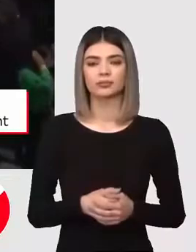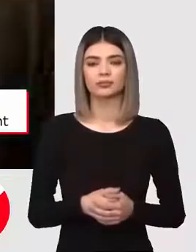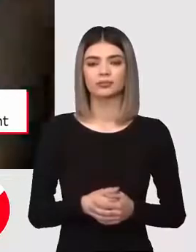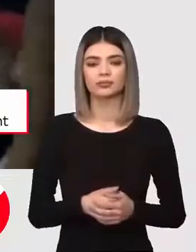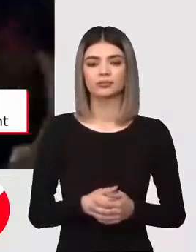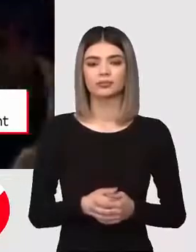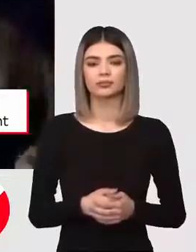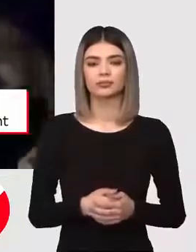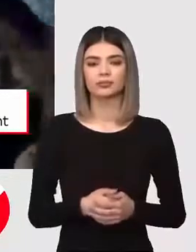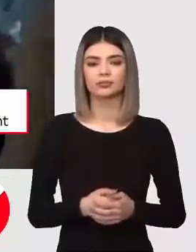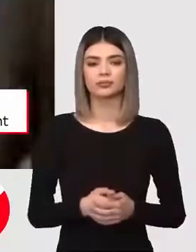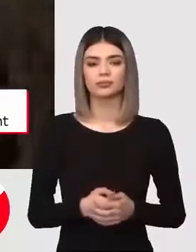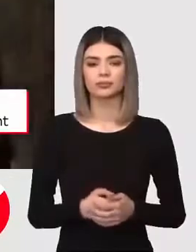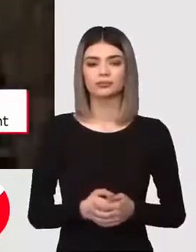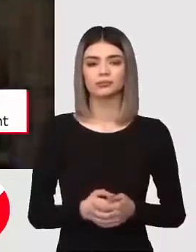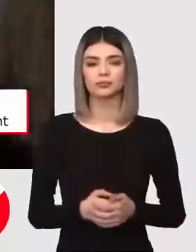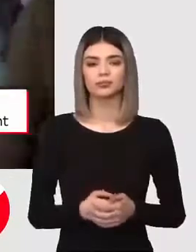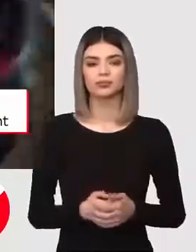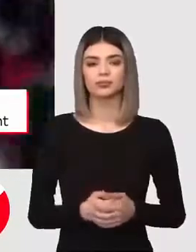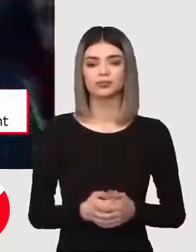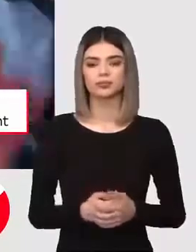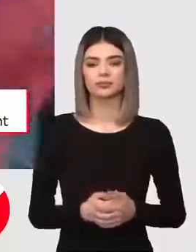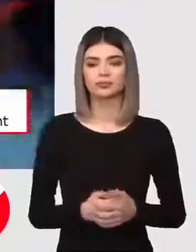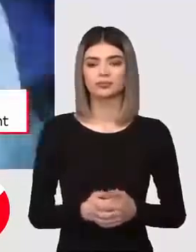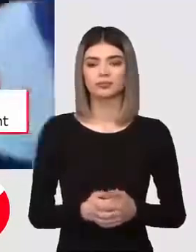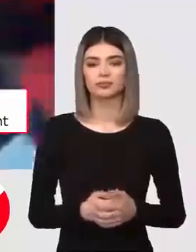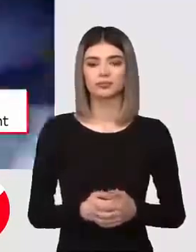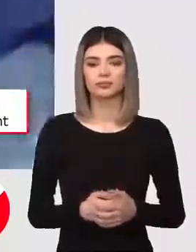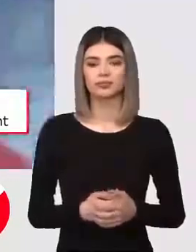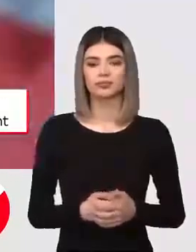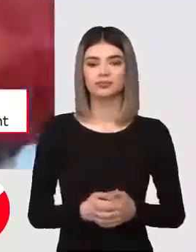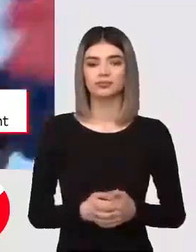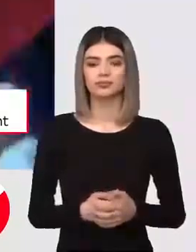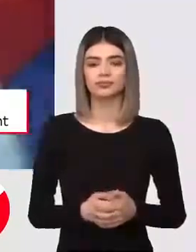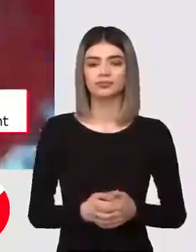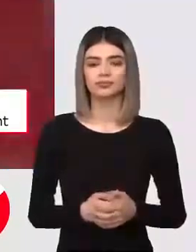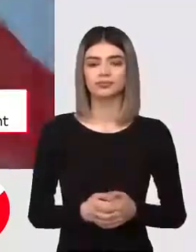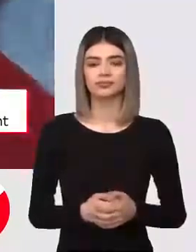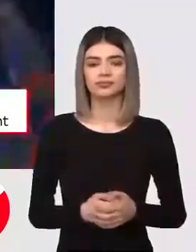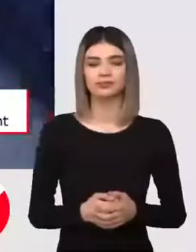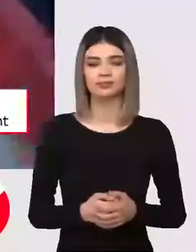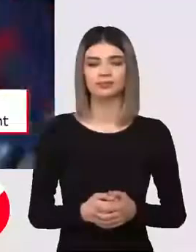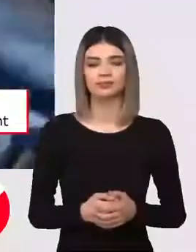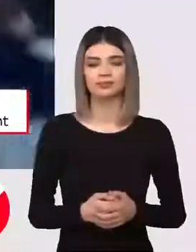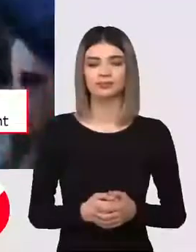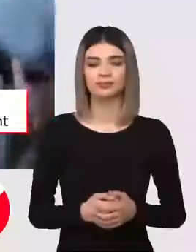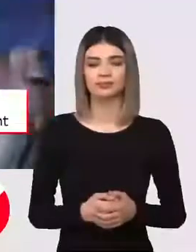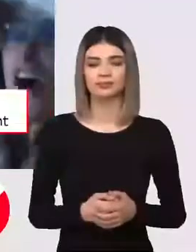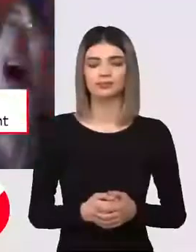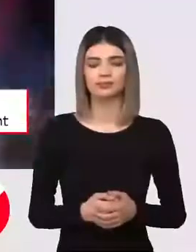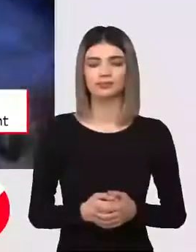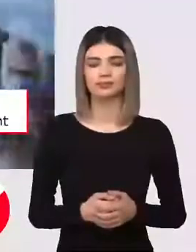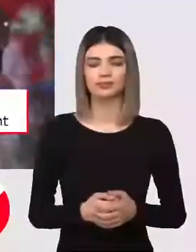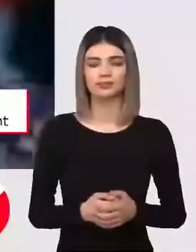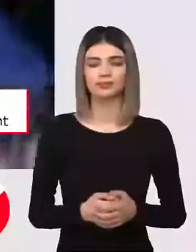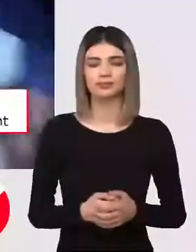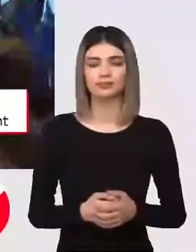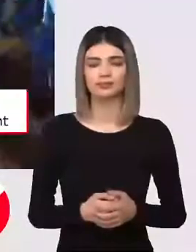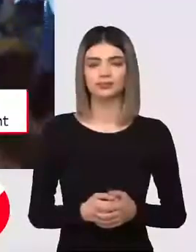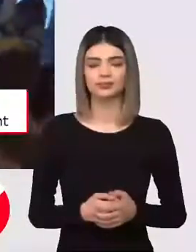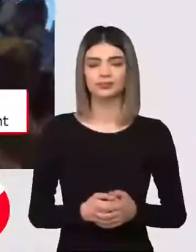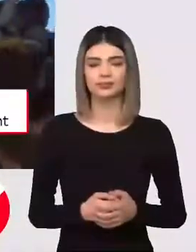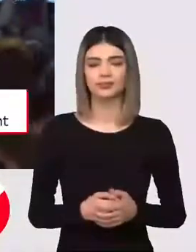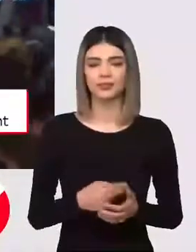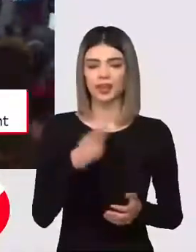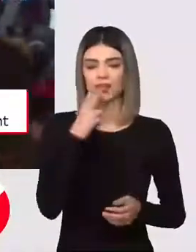va încerca o moțiune de cenzură, dar urmează o perioadă destul de tensionată și destul de interesantă. Rămâne